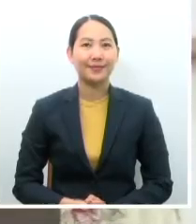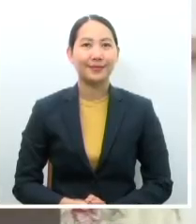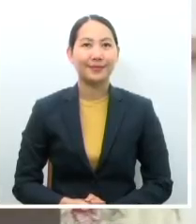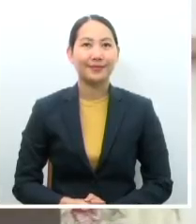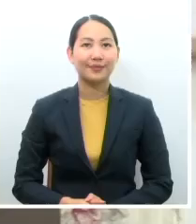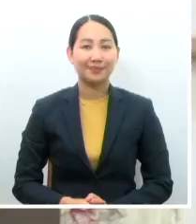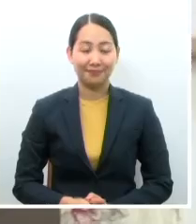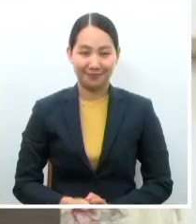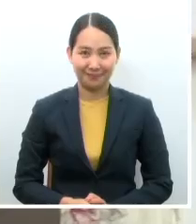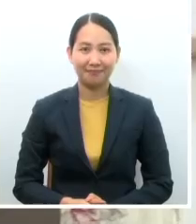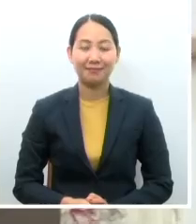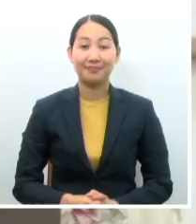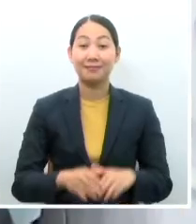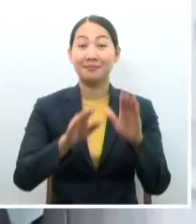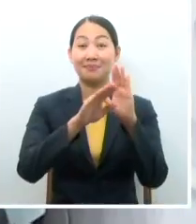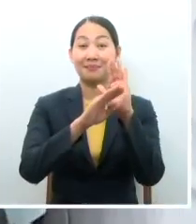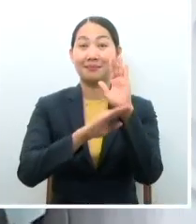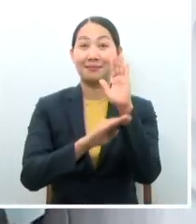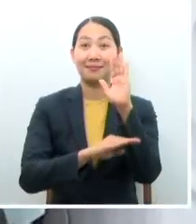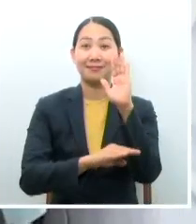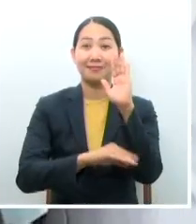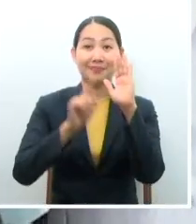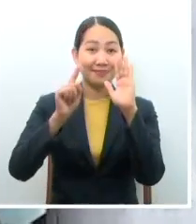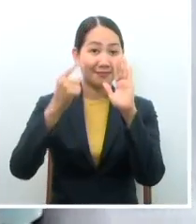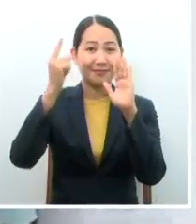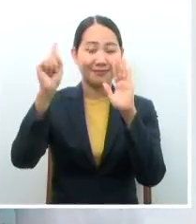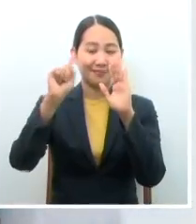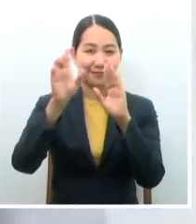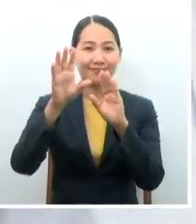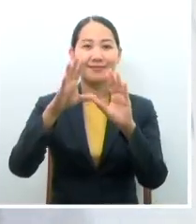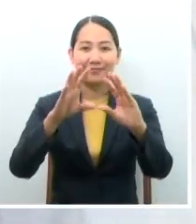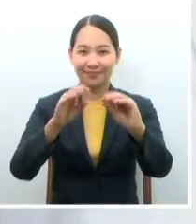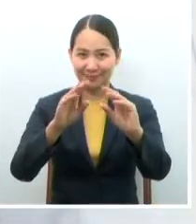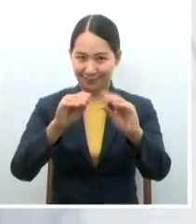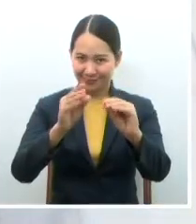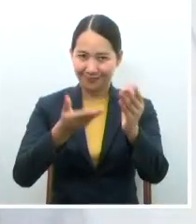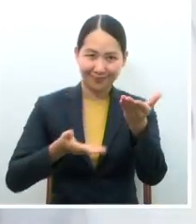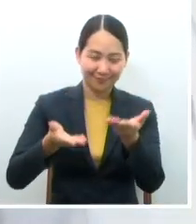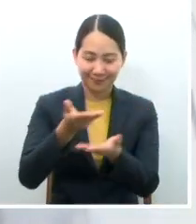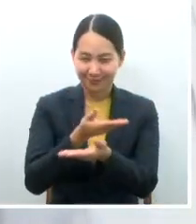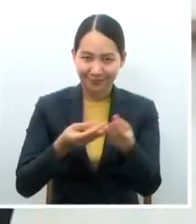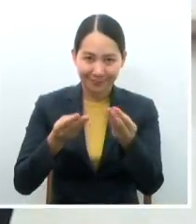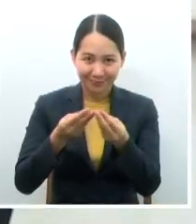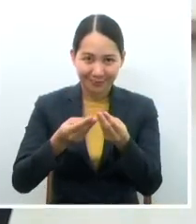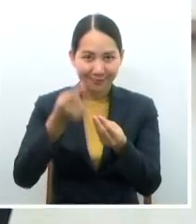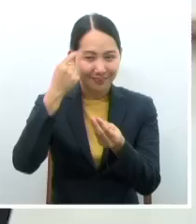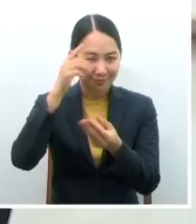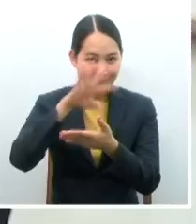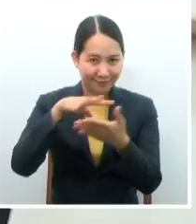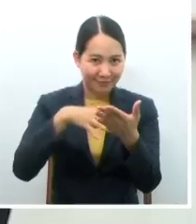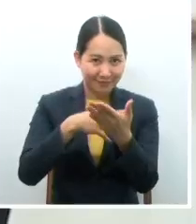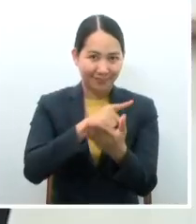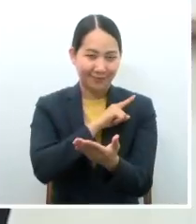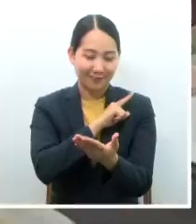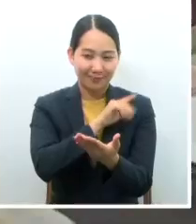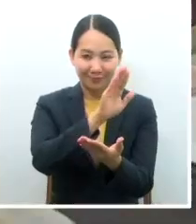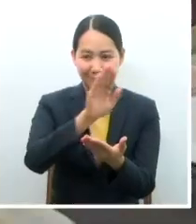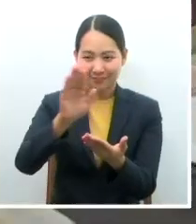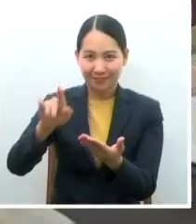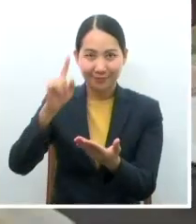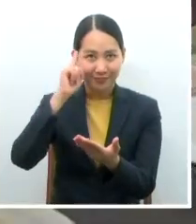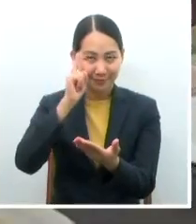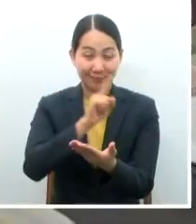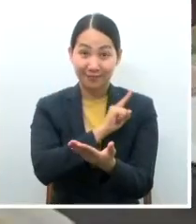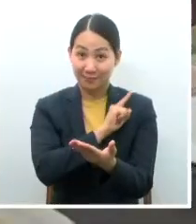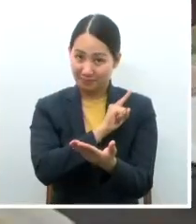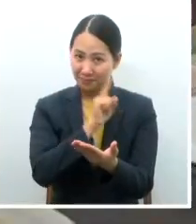โดยในขั้นตอนแรกเราได้มีการประชุมร่วมกันเพื่อกำหนดงานวางแผนและมอบหมายงานโดยให้แต่ละคนไปคิดสร้างสรรค์งานของตัวเองและเตรียม